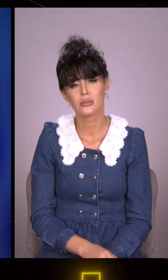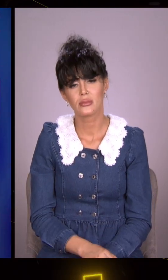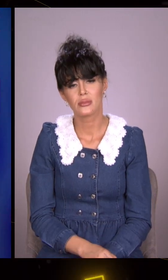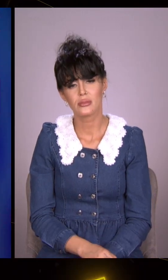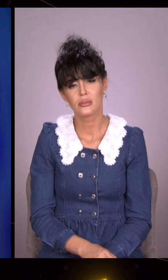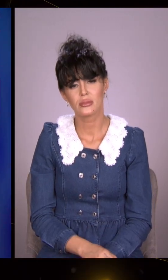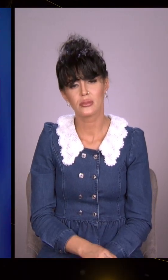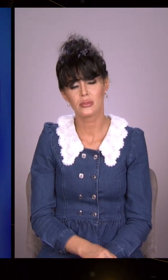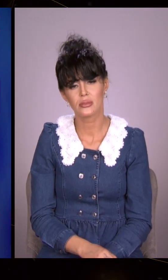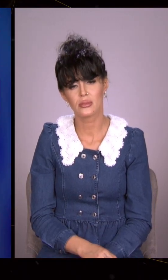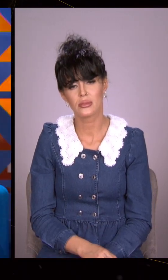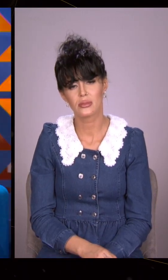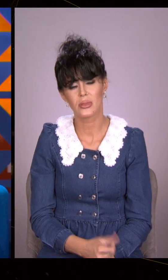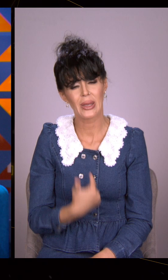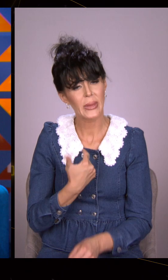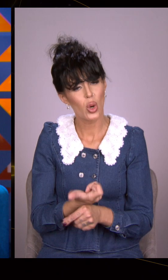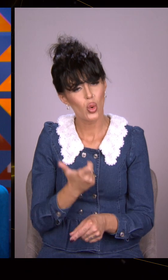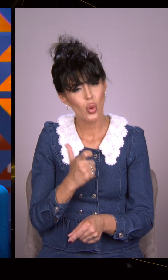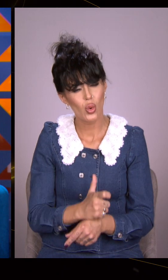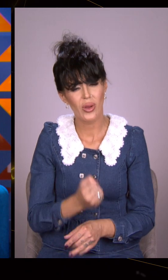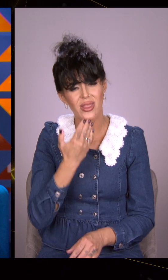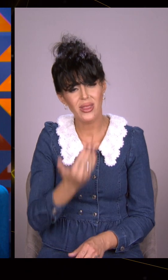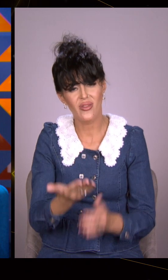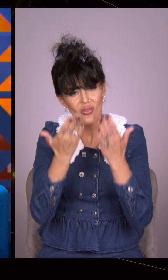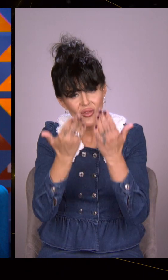Мусимо бути. Я безмежно вам вдячна за те, що ви прийшли